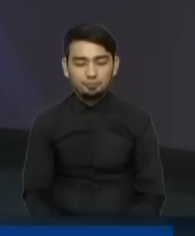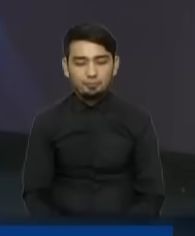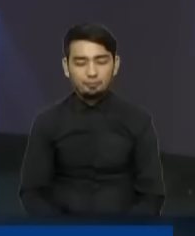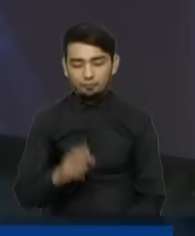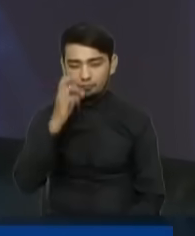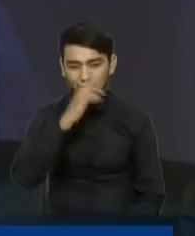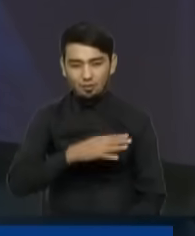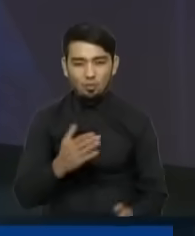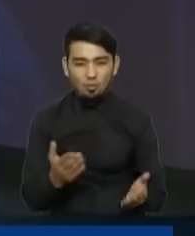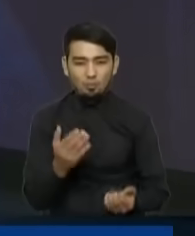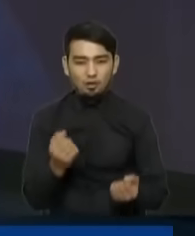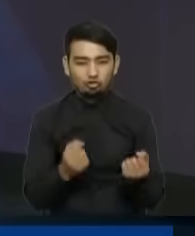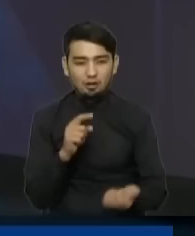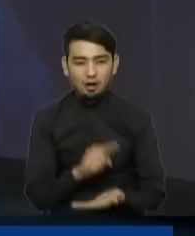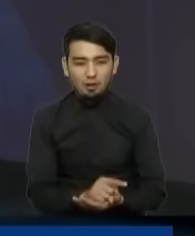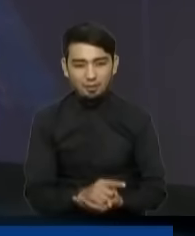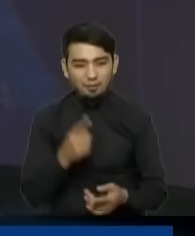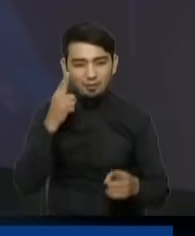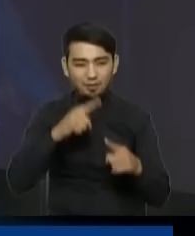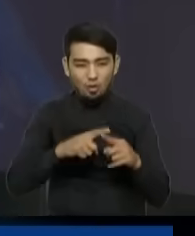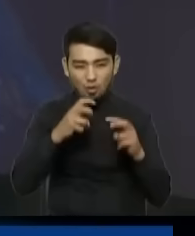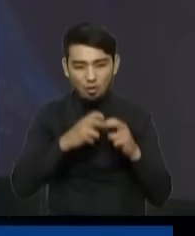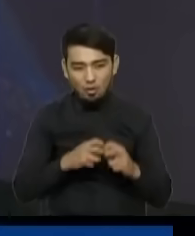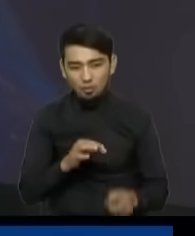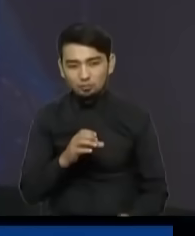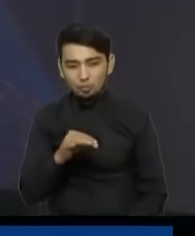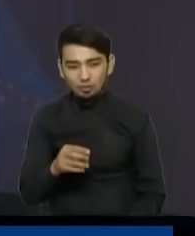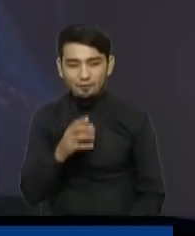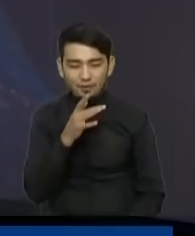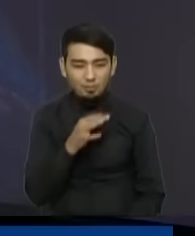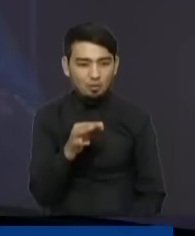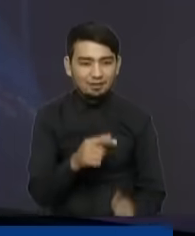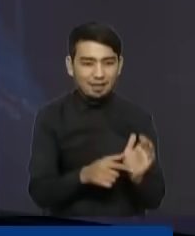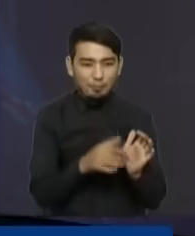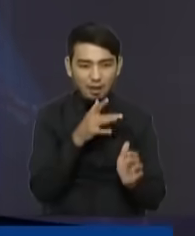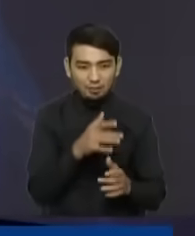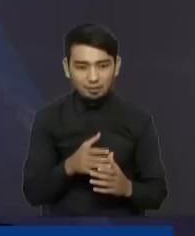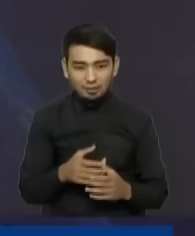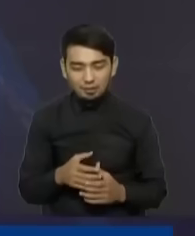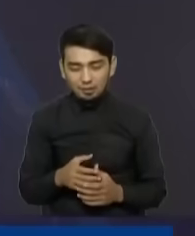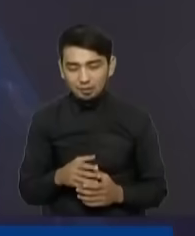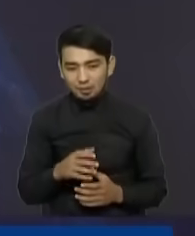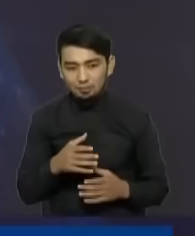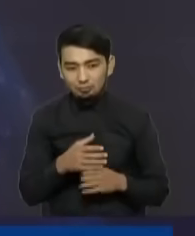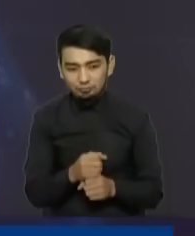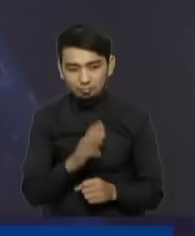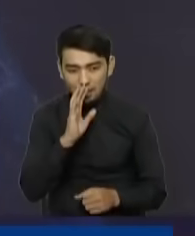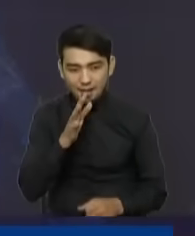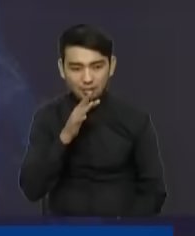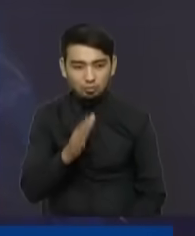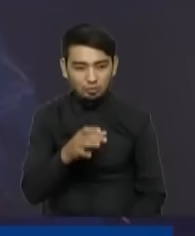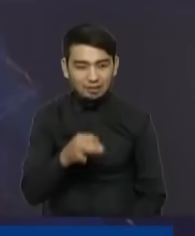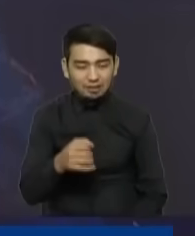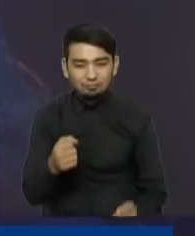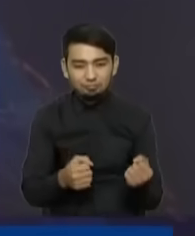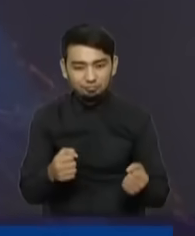Елімізде жеңіл көліктерді міндетті техникалық бақылаудан өткізу мерзімі 7 жылдан 5 жылға төмендеуі мүмкін. Одан бөлек темір